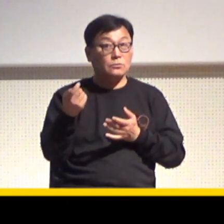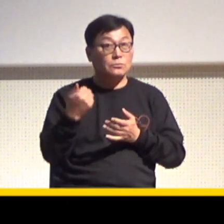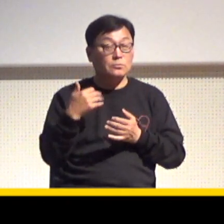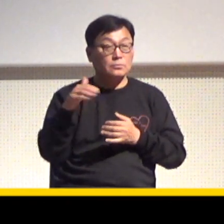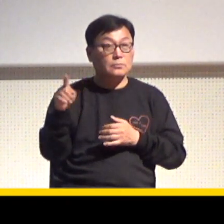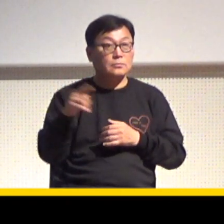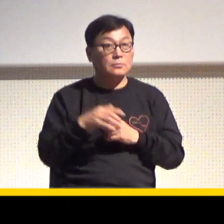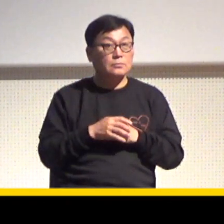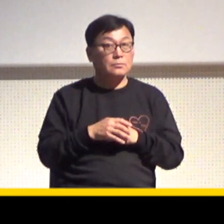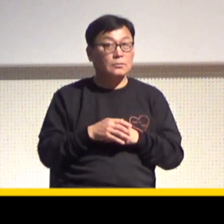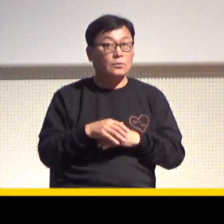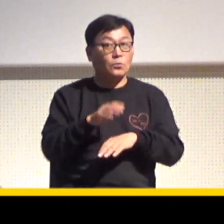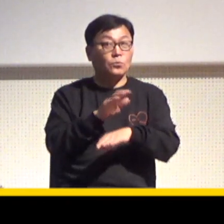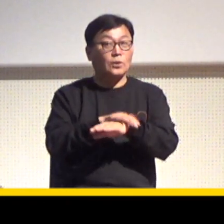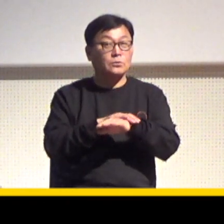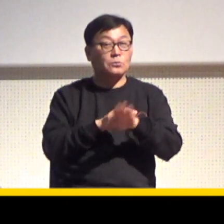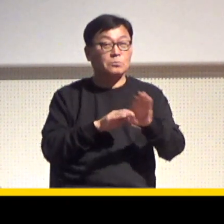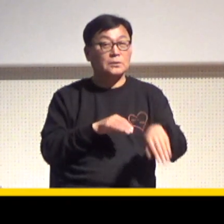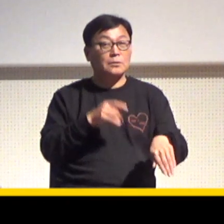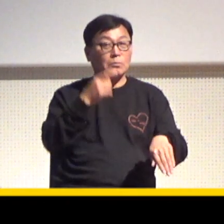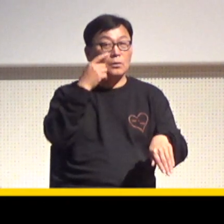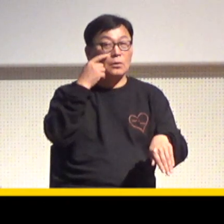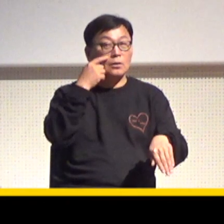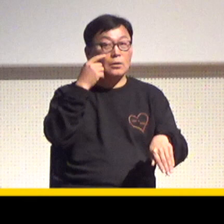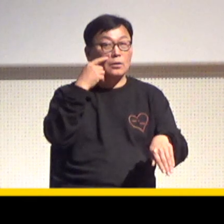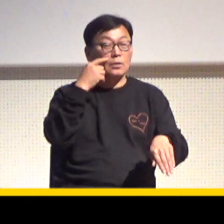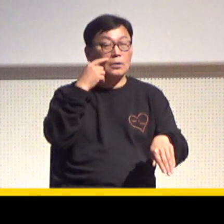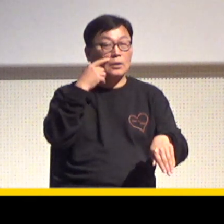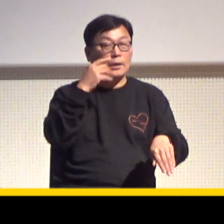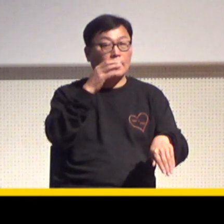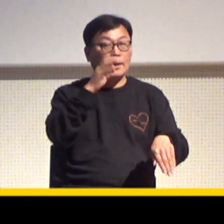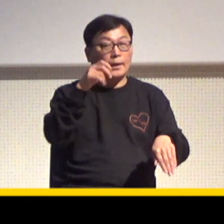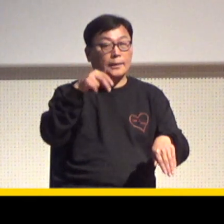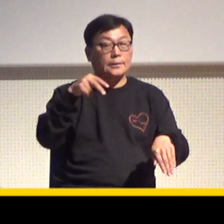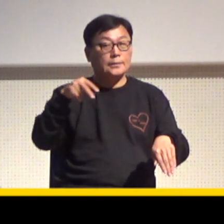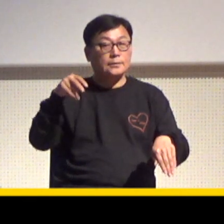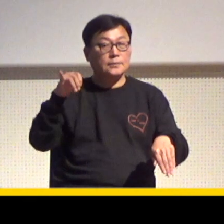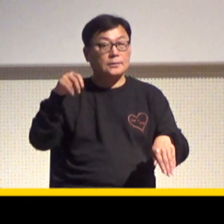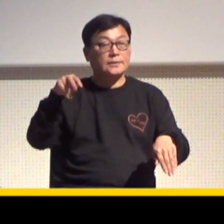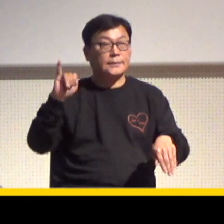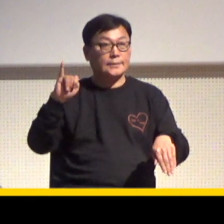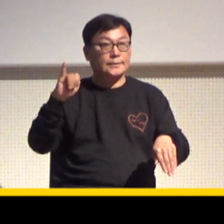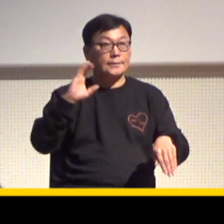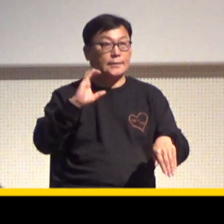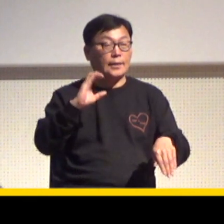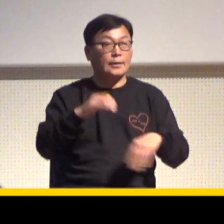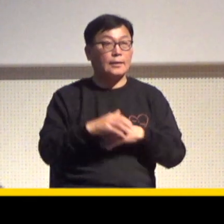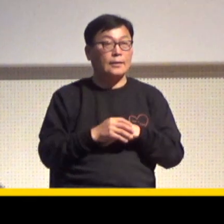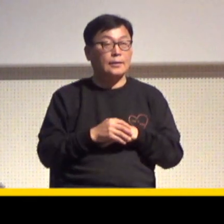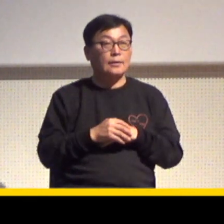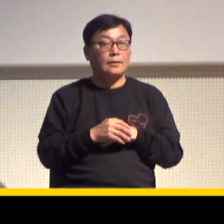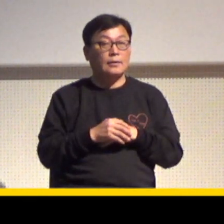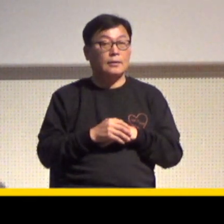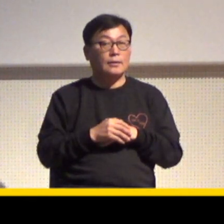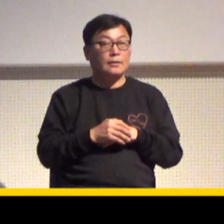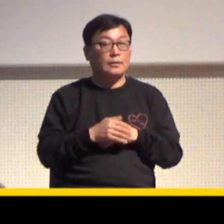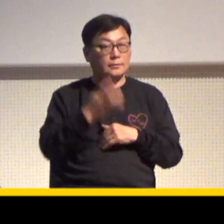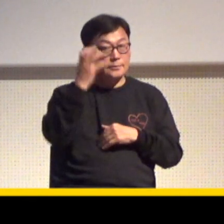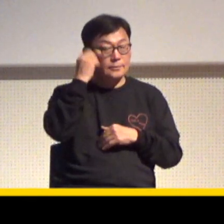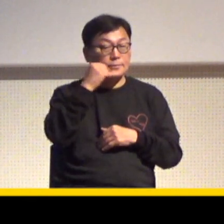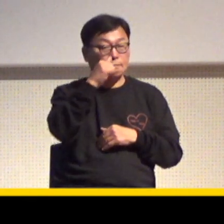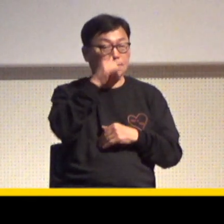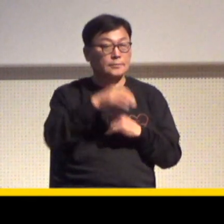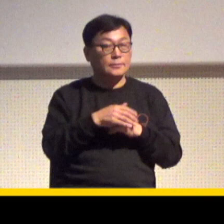저기 왼쪽 밑에 저기가 아시시. 아, 그렇죠. 아, 아시시. 아시시의 성프란치스코 선. 네. 네. 아직도 기억납니다. 네. 네.